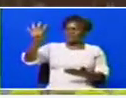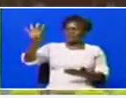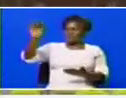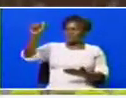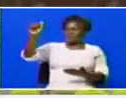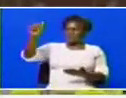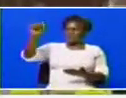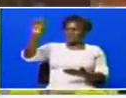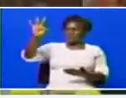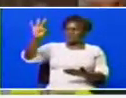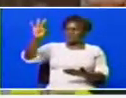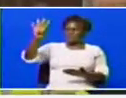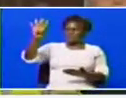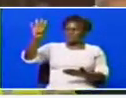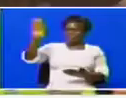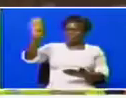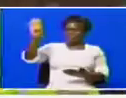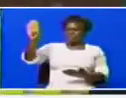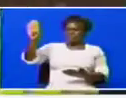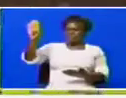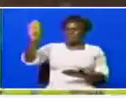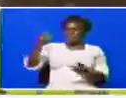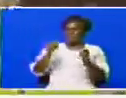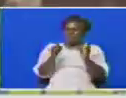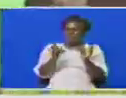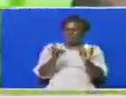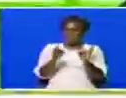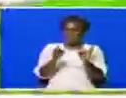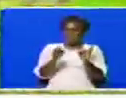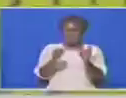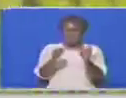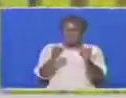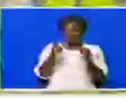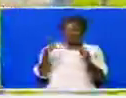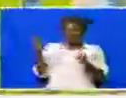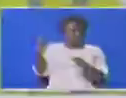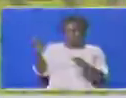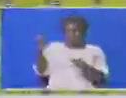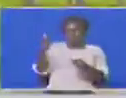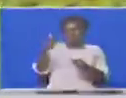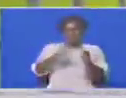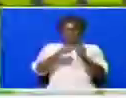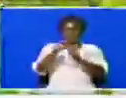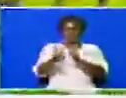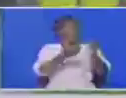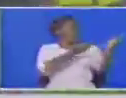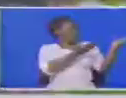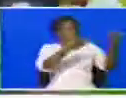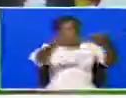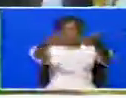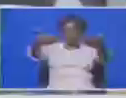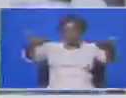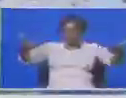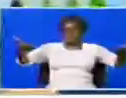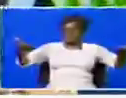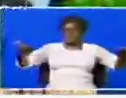ba na vile vile cha ambayo itatengenezwa kutoka hapa. Iwapo mpige picha wangu atakuonyesha kwa mbali tu, ukiangalia ule mviringo pale, hawa